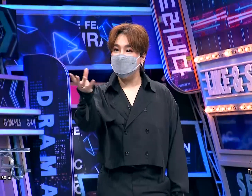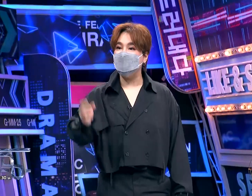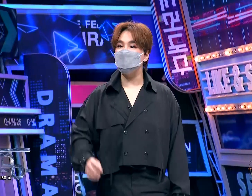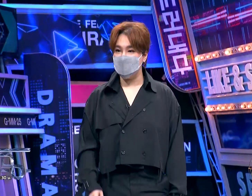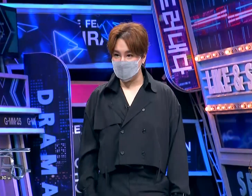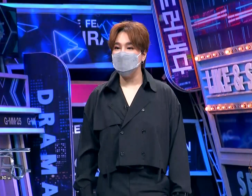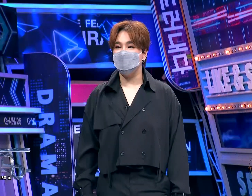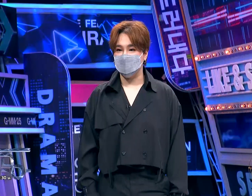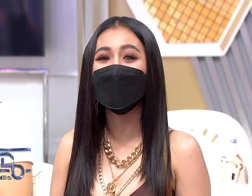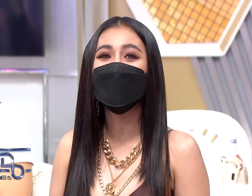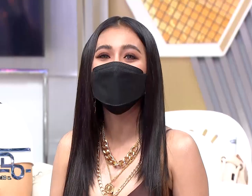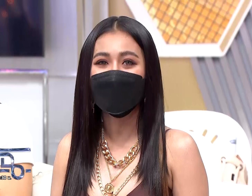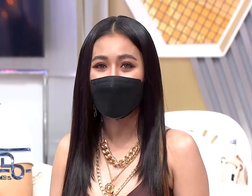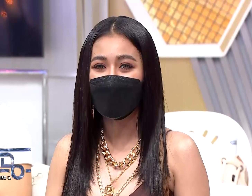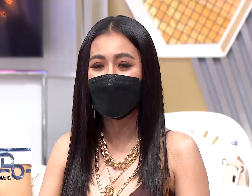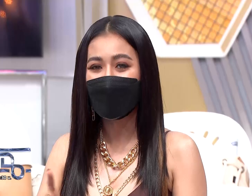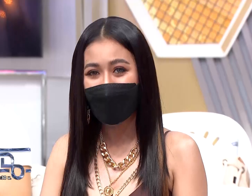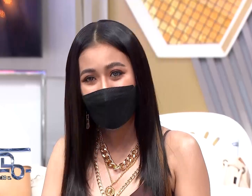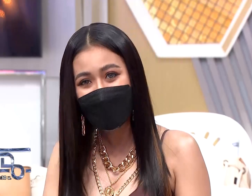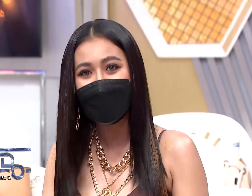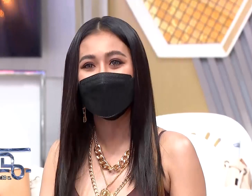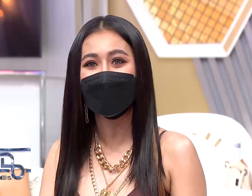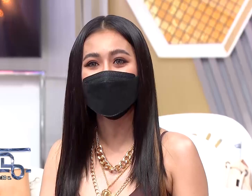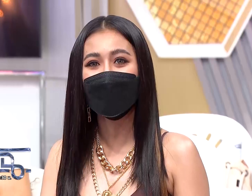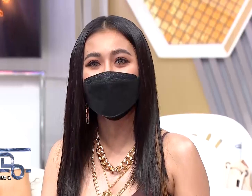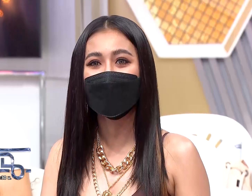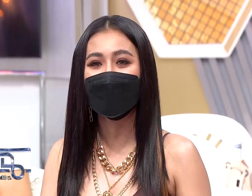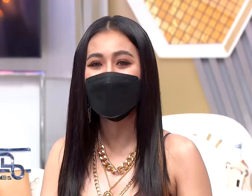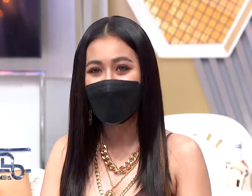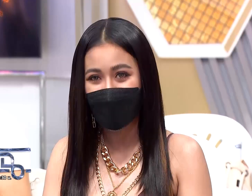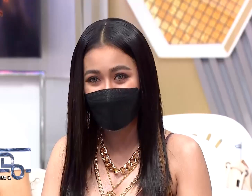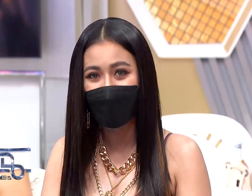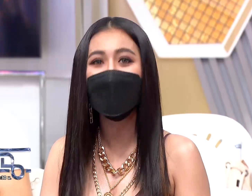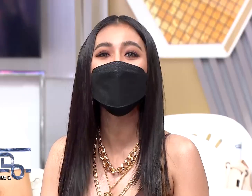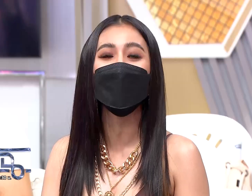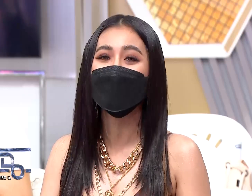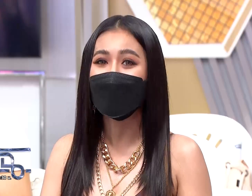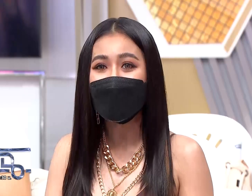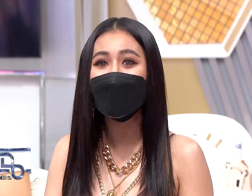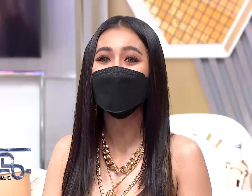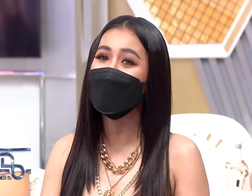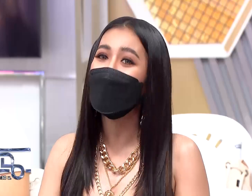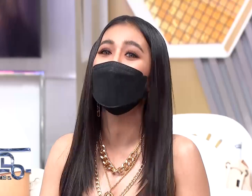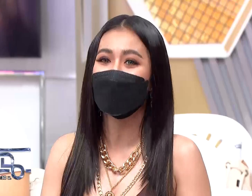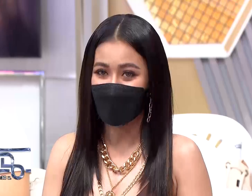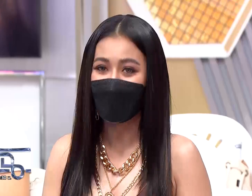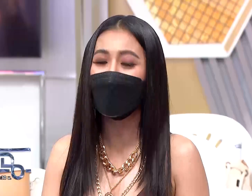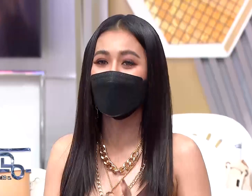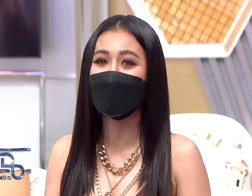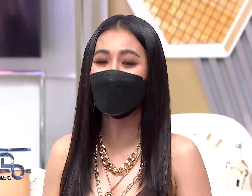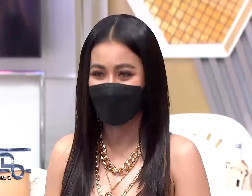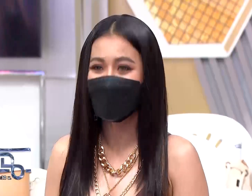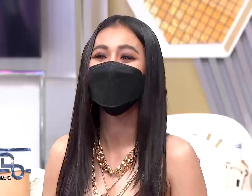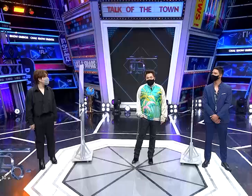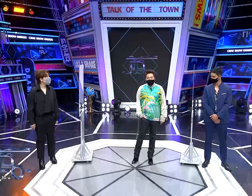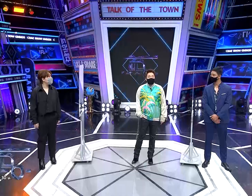ลาลงปลาล้ามีอะไรด้วย จะเป็นของกินส่วนใหญ่ค่ะเป็นพวกปลาล้าสับเป็นพวกน้ำยาป่าสำเร็จรูปหมูแดดเดียวไส้กรอกอะไรเงี้ยค่ะเป็นของกิน